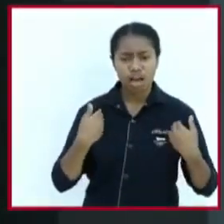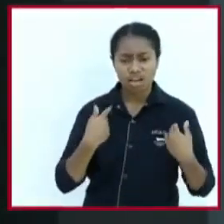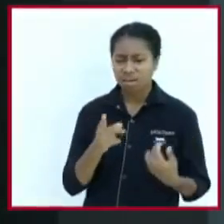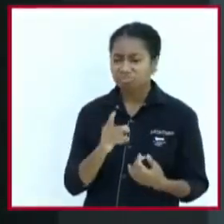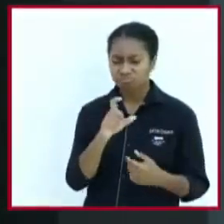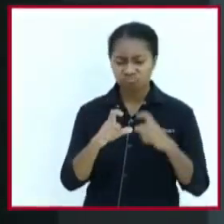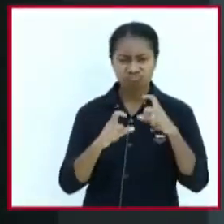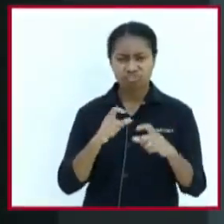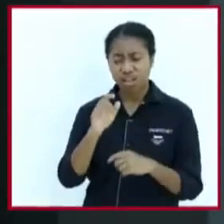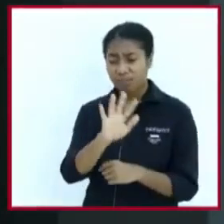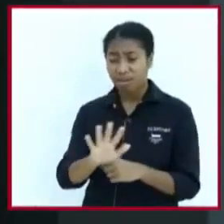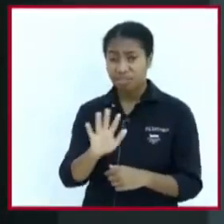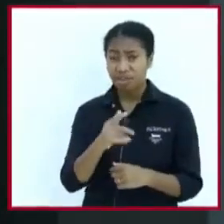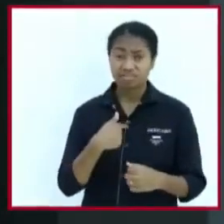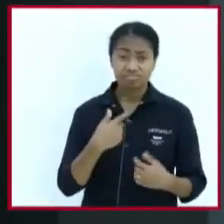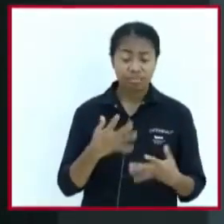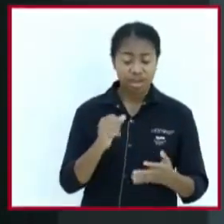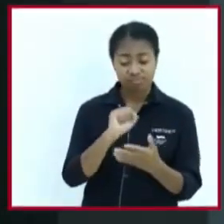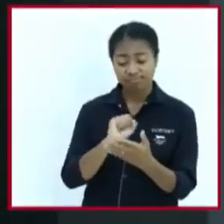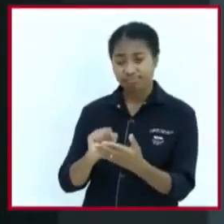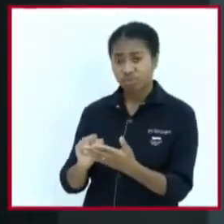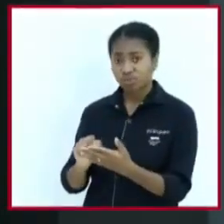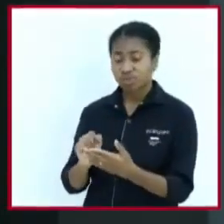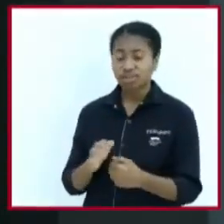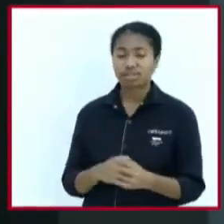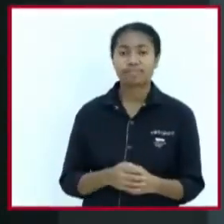Hai saya pernah mengeluh trollstigen begini